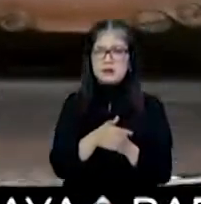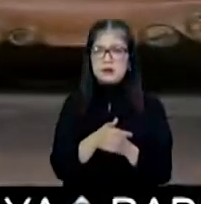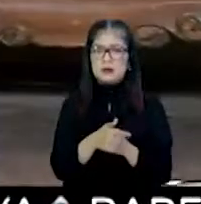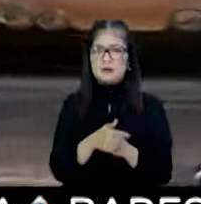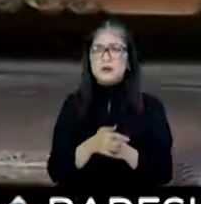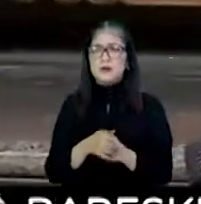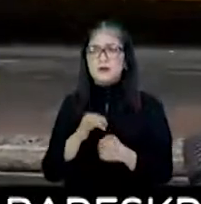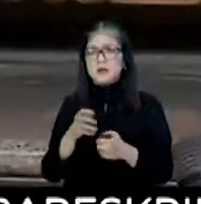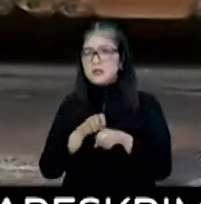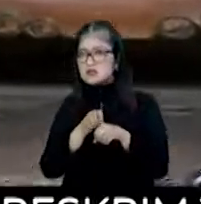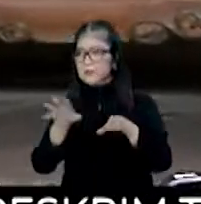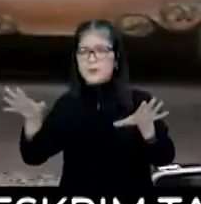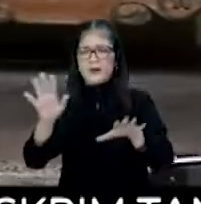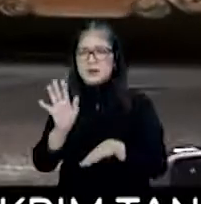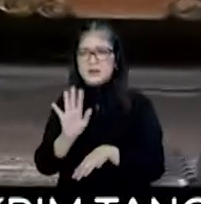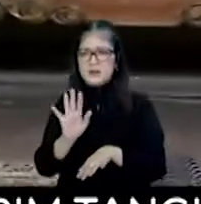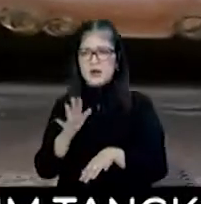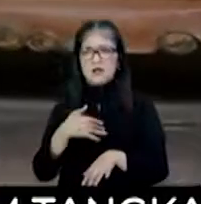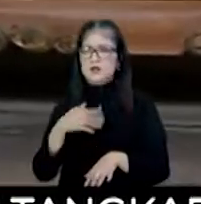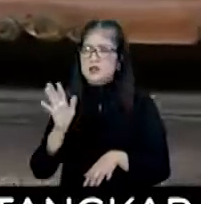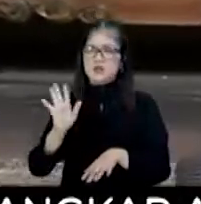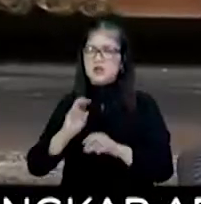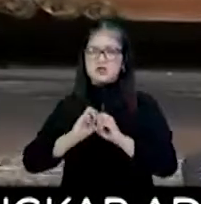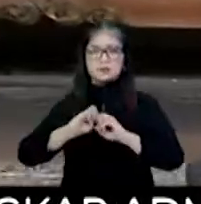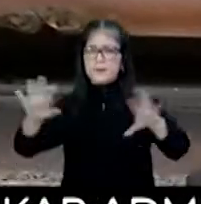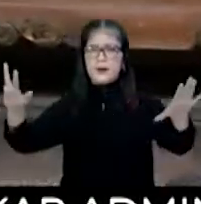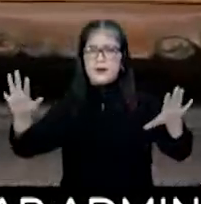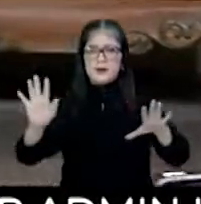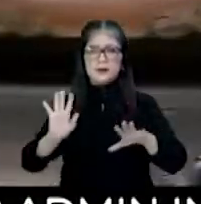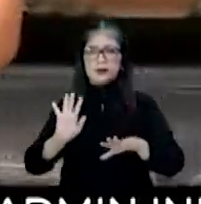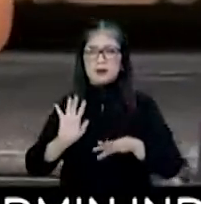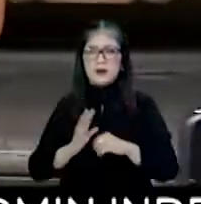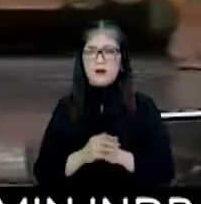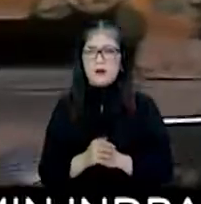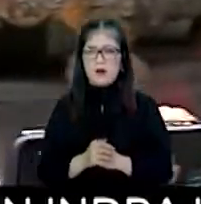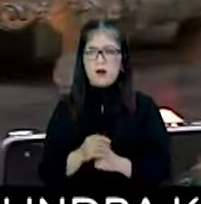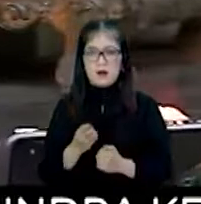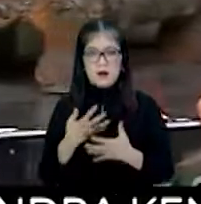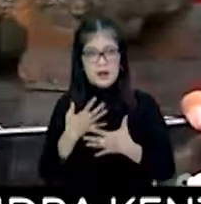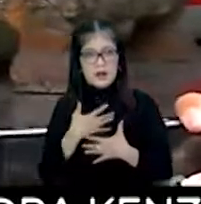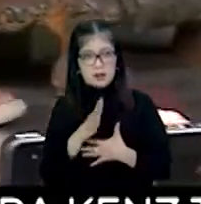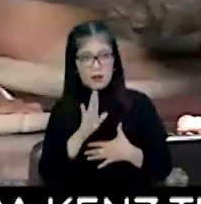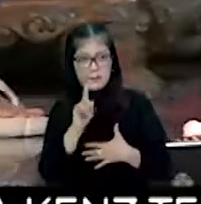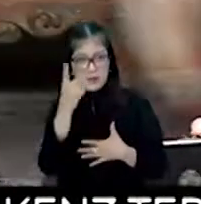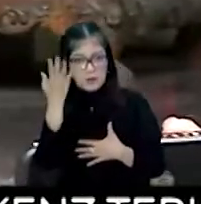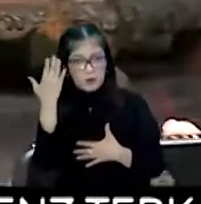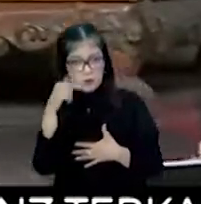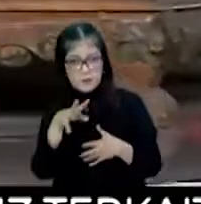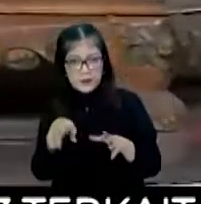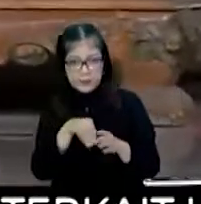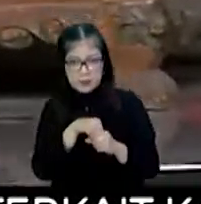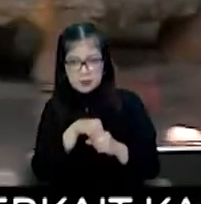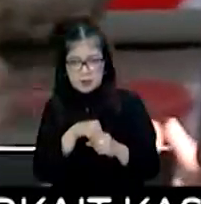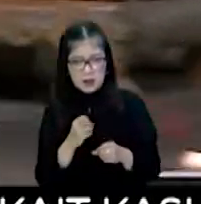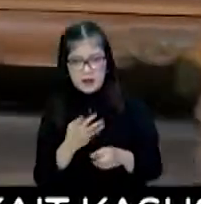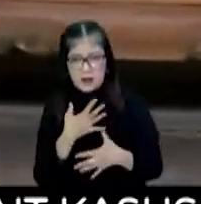Iya, tapi enggak dong, Kak. Tidak aku lakuin, Kak. Gitu teman-teman. Saya sempat kaget gak sih ketika pertama lu juga. Nama lu terlibat gitu? Kenapa? Sempat kaget